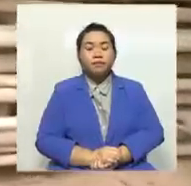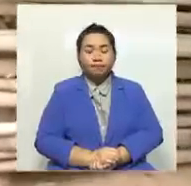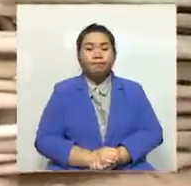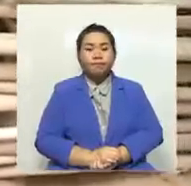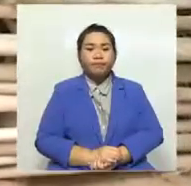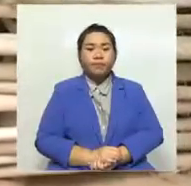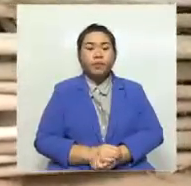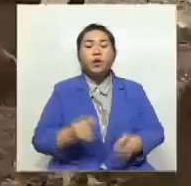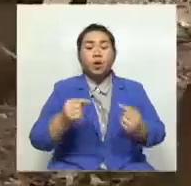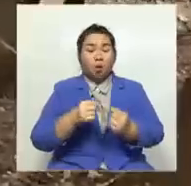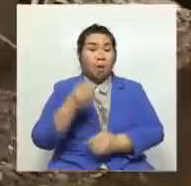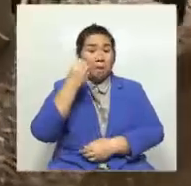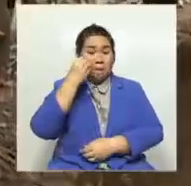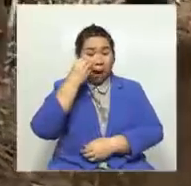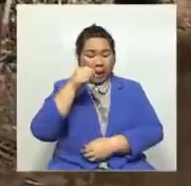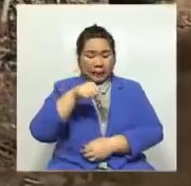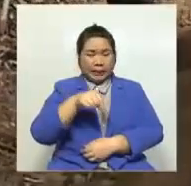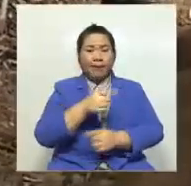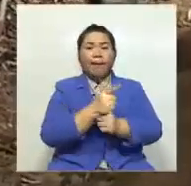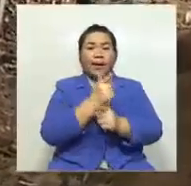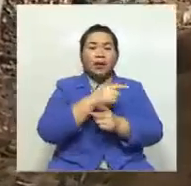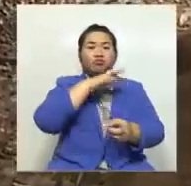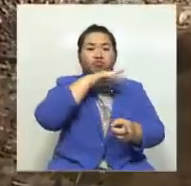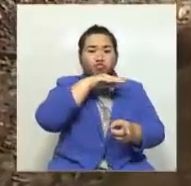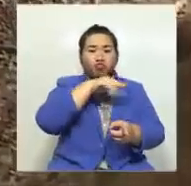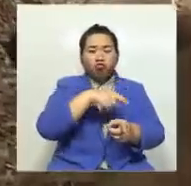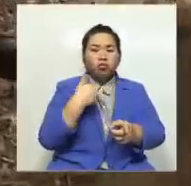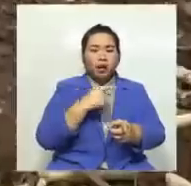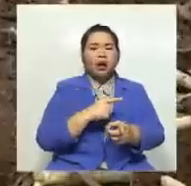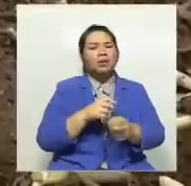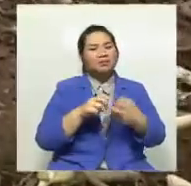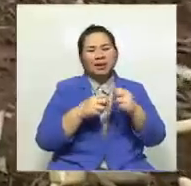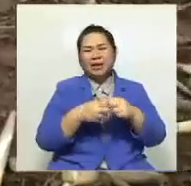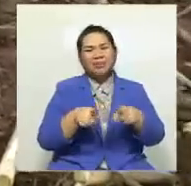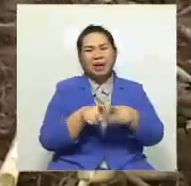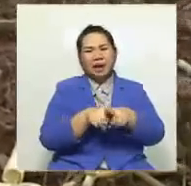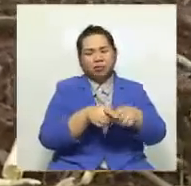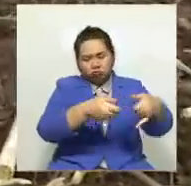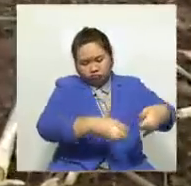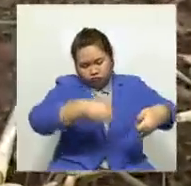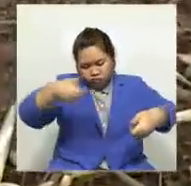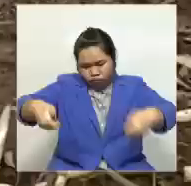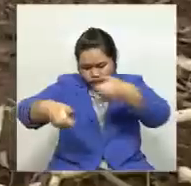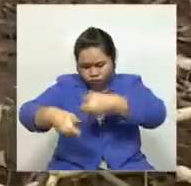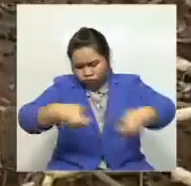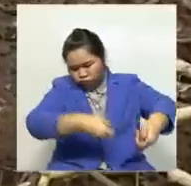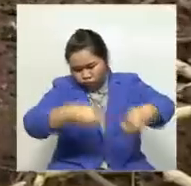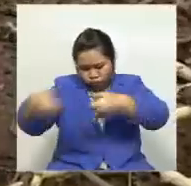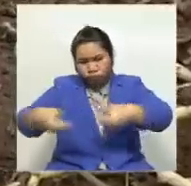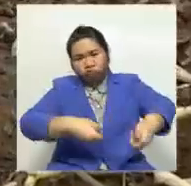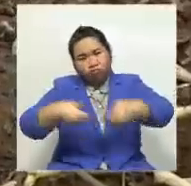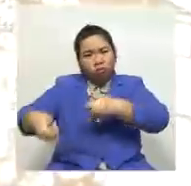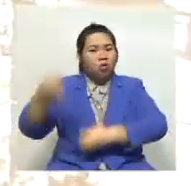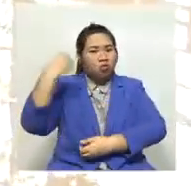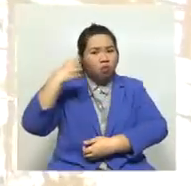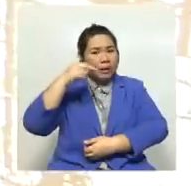ขณะที่บ้านหลังที่เลี้ยงหมูนี้นะคะก็ได้รับความเดือดร้อนเช่นกันค่ะต้องย้ายหมูขึ้นหนีน้ำตลอดทุกวันเลยหลังจากน้